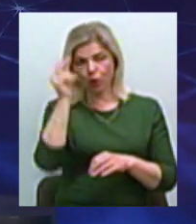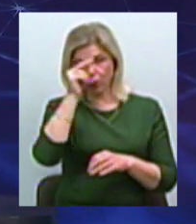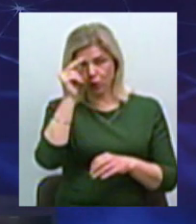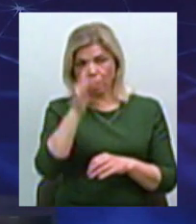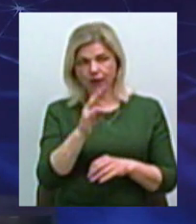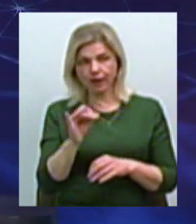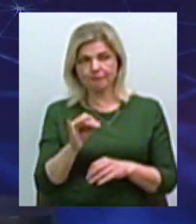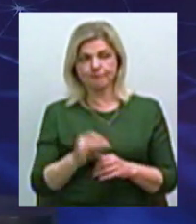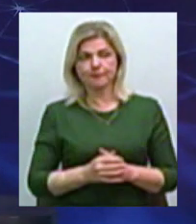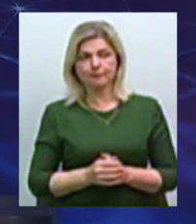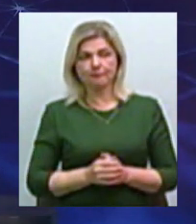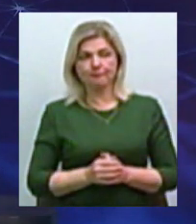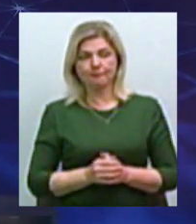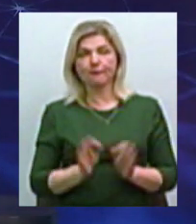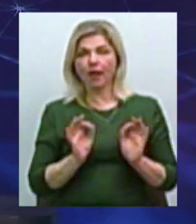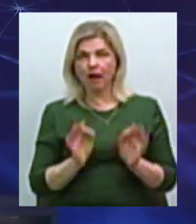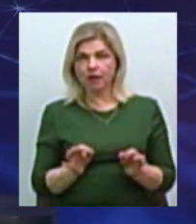звані уроки, якраз з